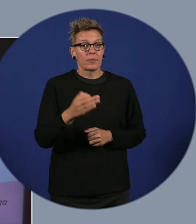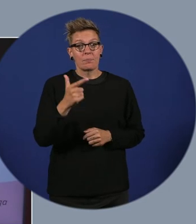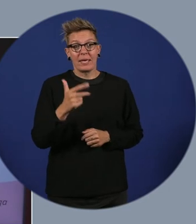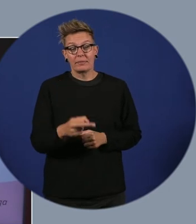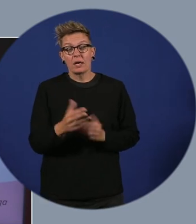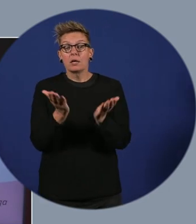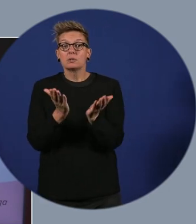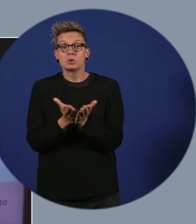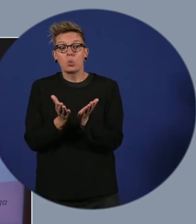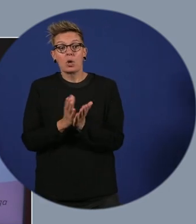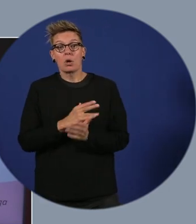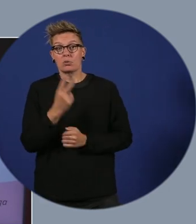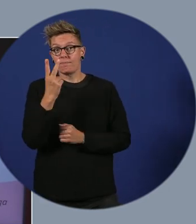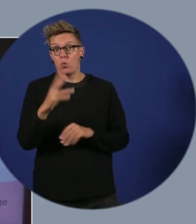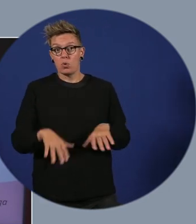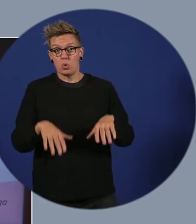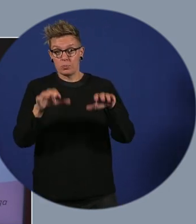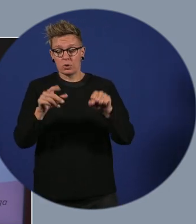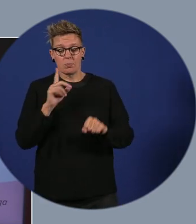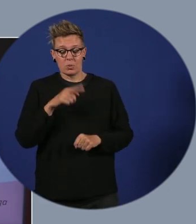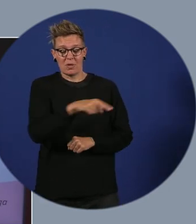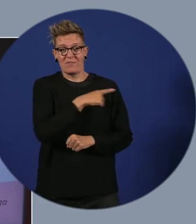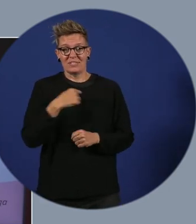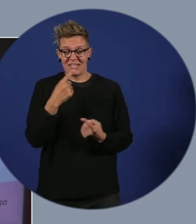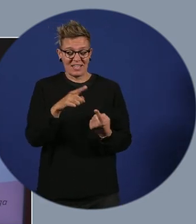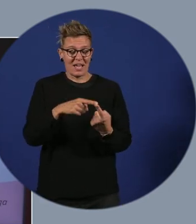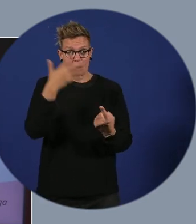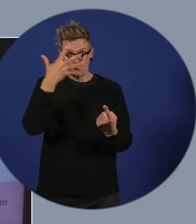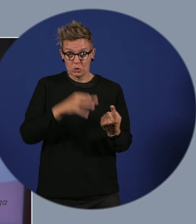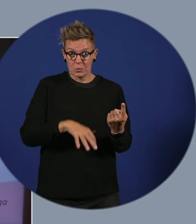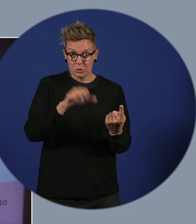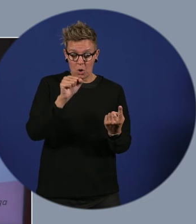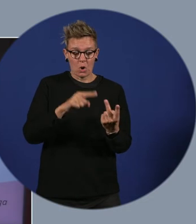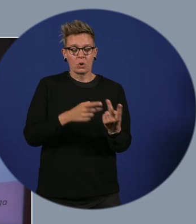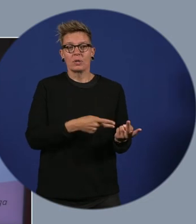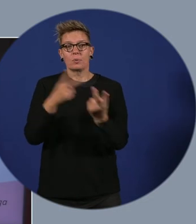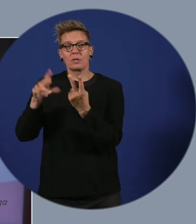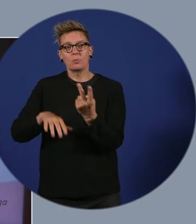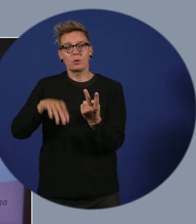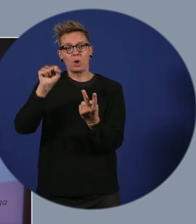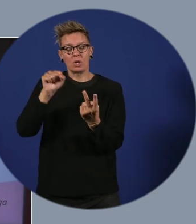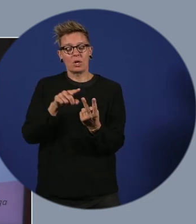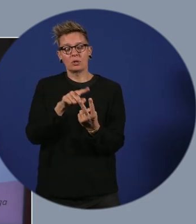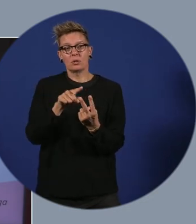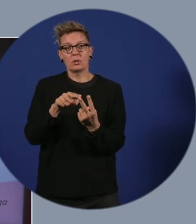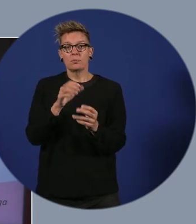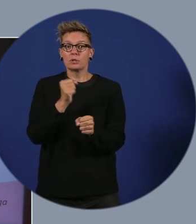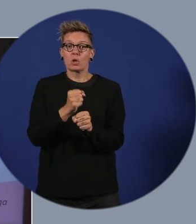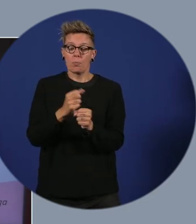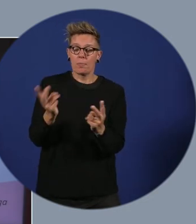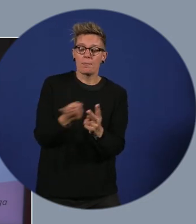Skolan har ju två uppdrag, brukar vi på Skolverket säga. Det är kunskapsuppdraget och det är demokratiuppdraget. Och det där ska man ju jobba med